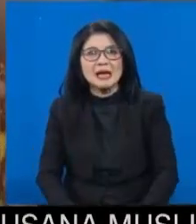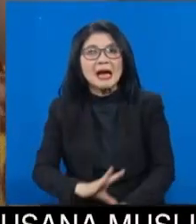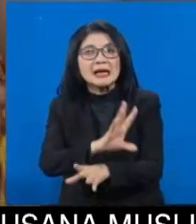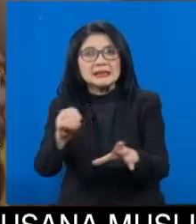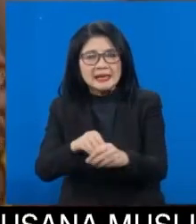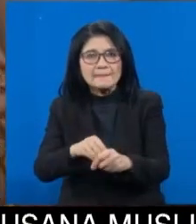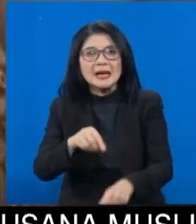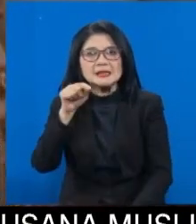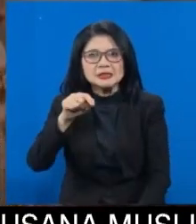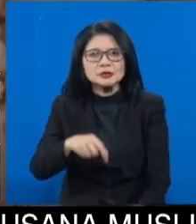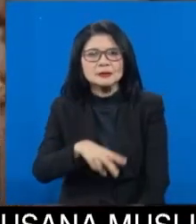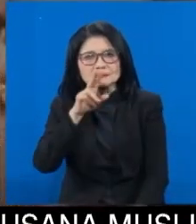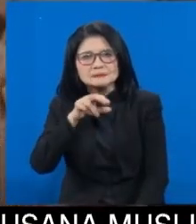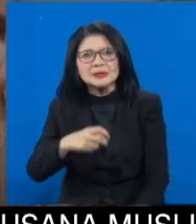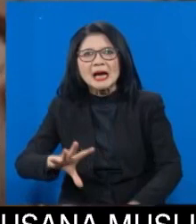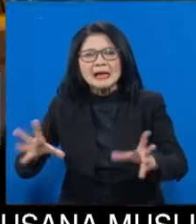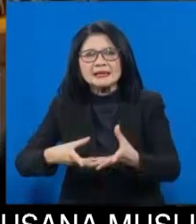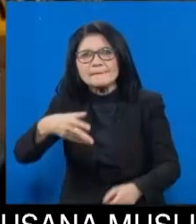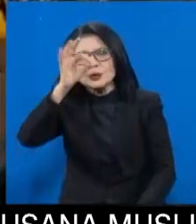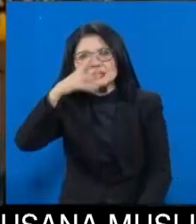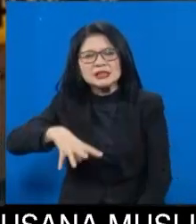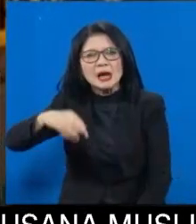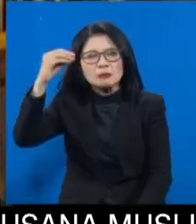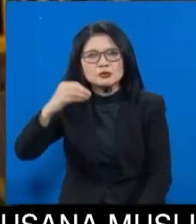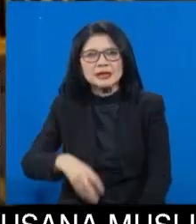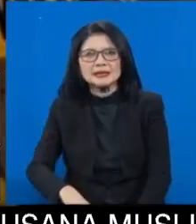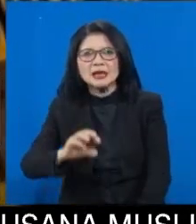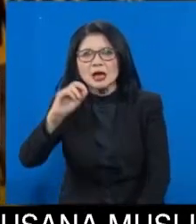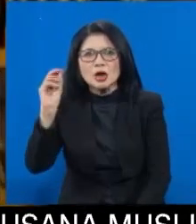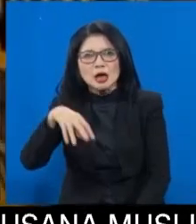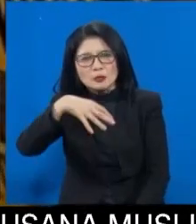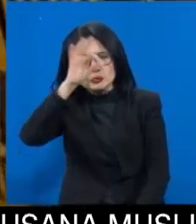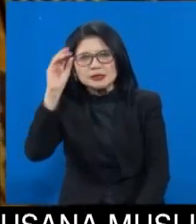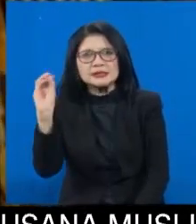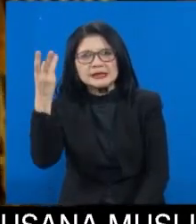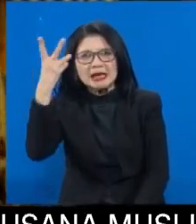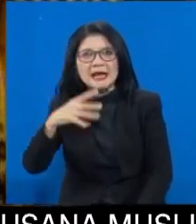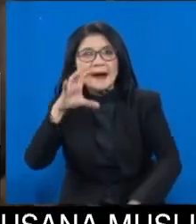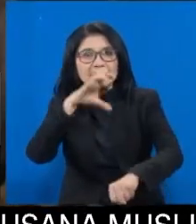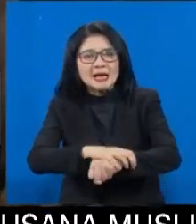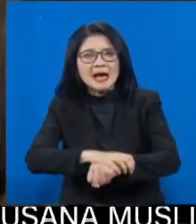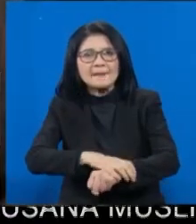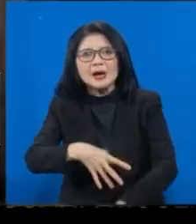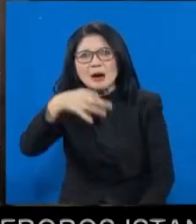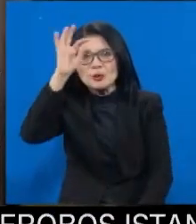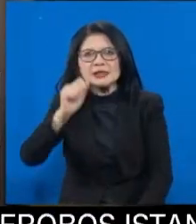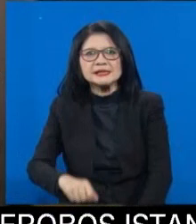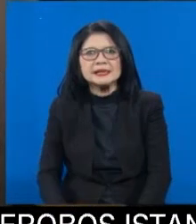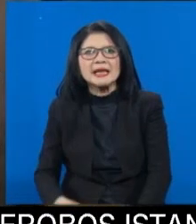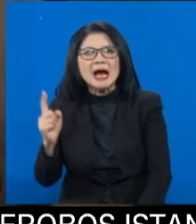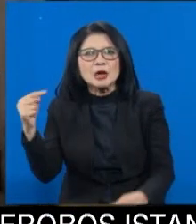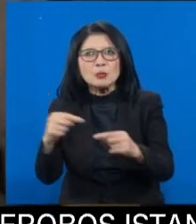Teddy terendus setelah tim dari Polres Jakarta Pusat dan Polda Metro Jaya menangkap sejumlah petugas polisi terkait peredaran